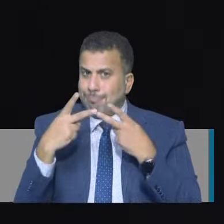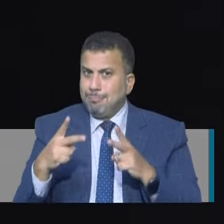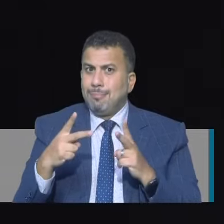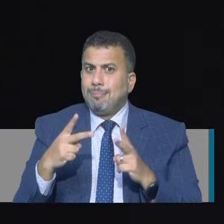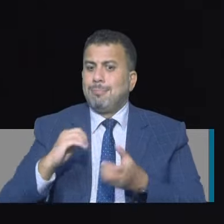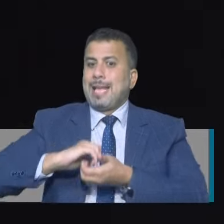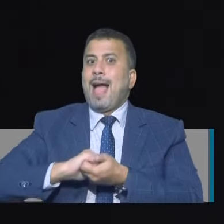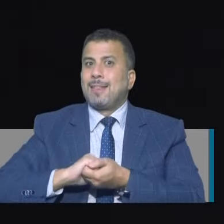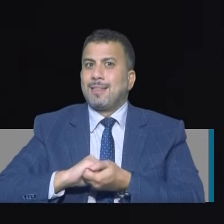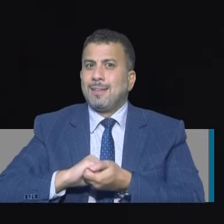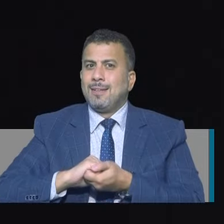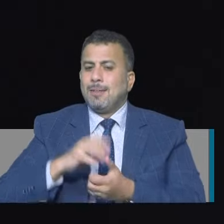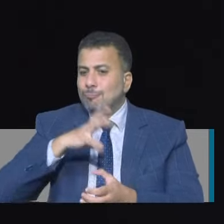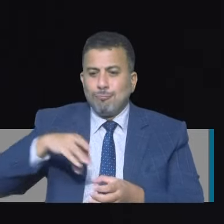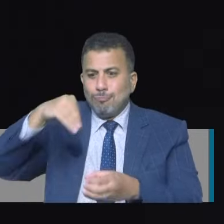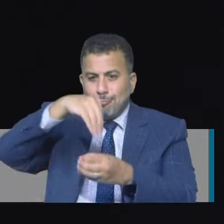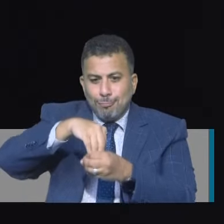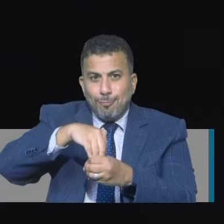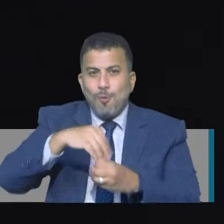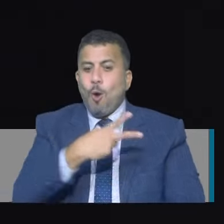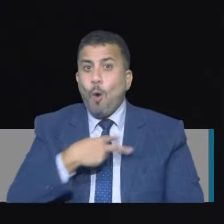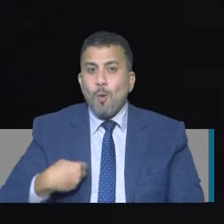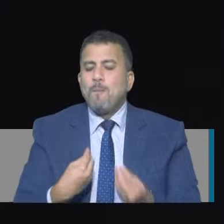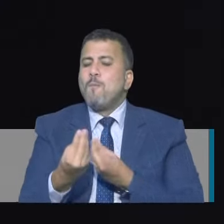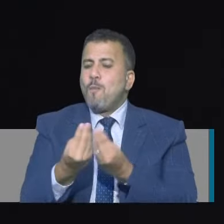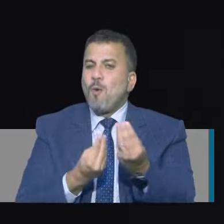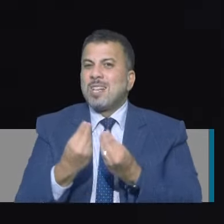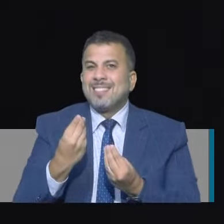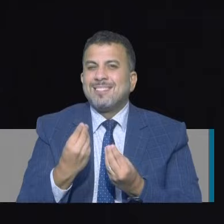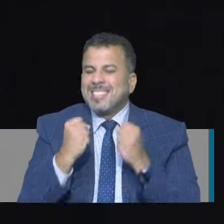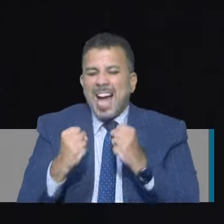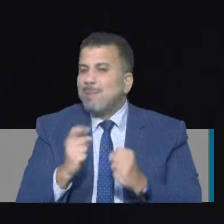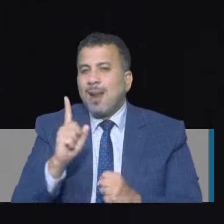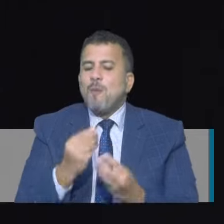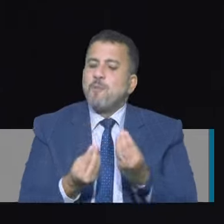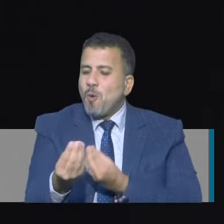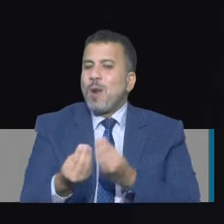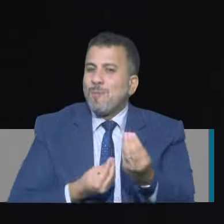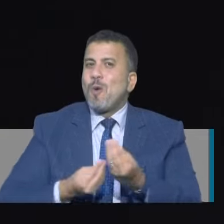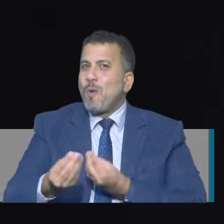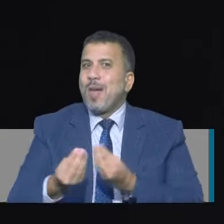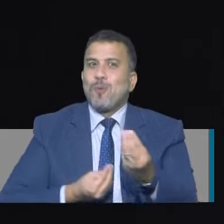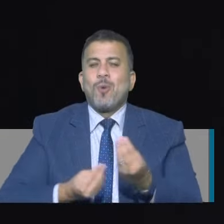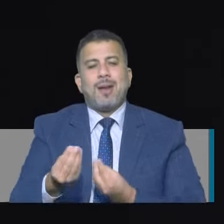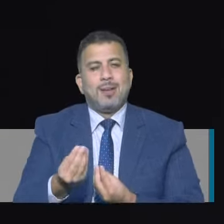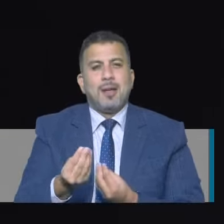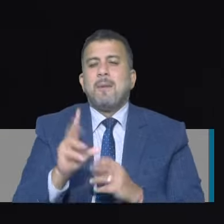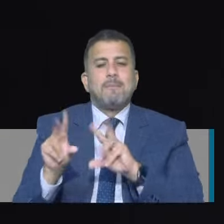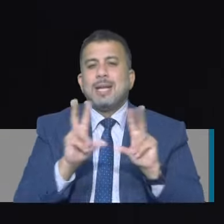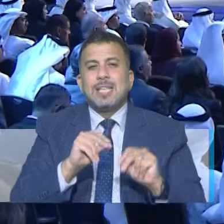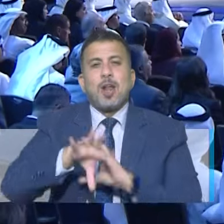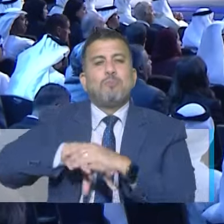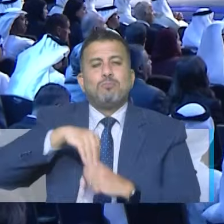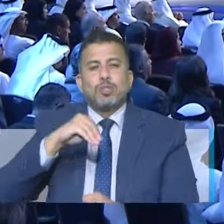الاجراءات التي تصب في المرونه الحكوميه مثل مشروع